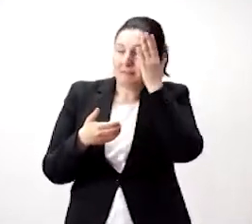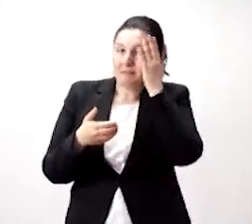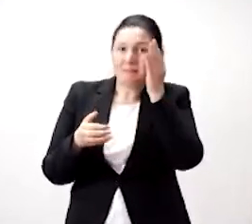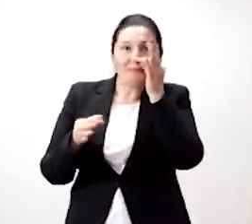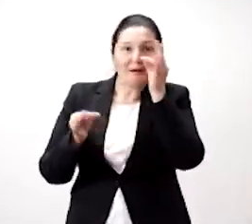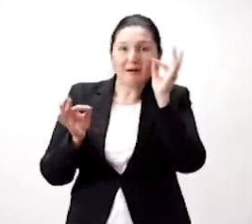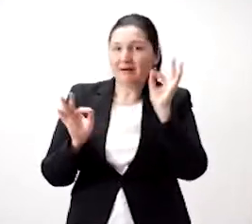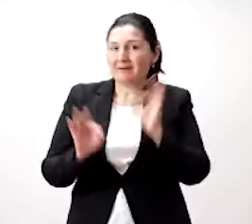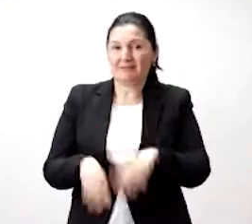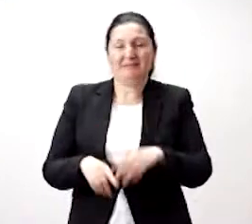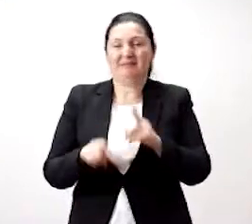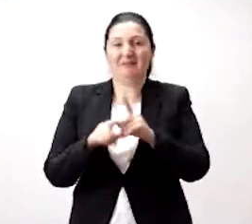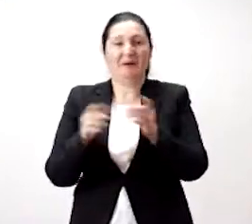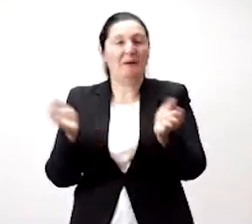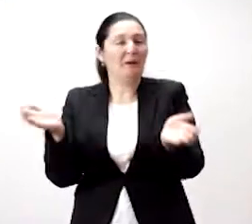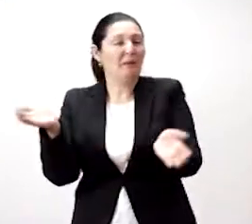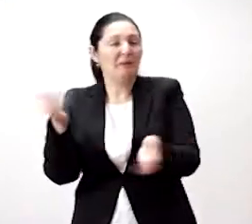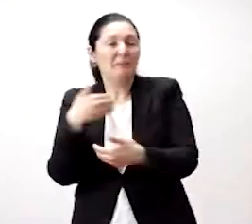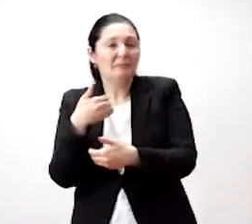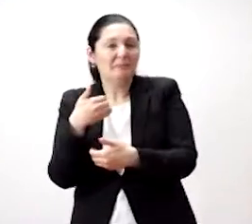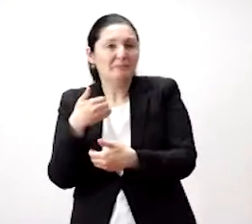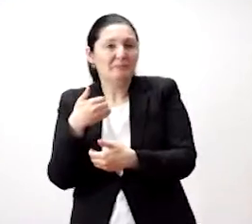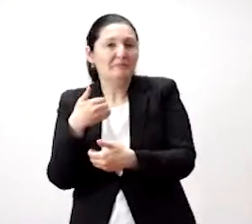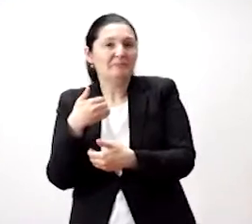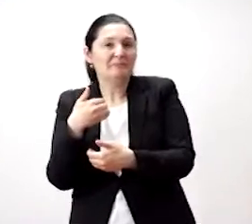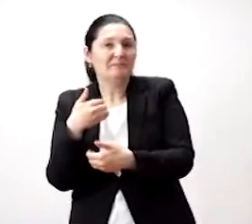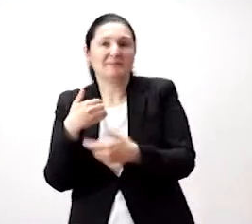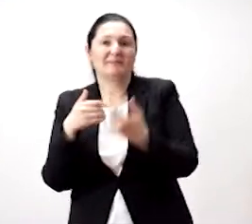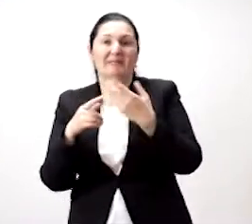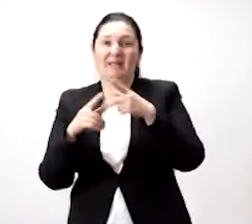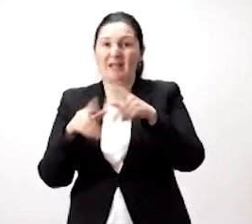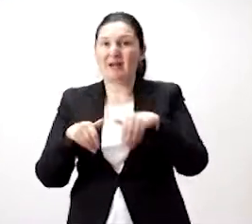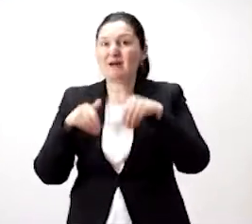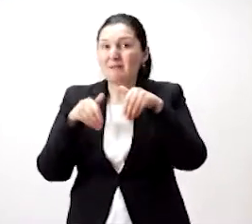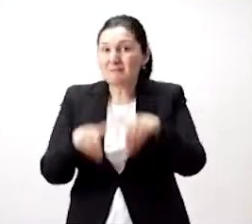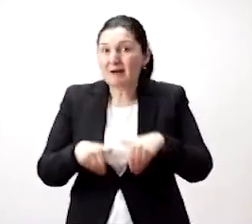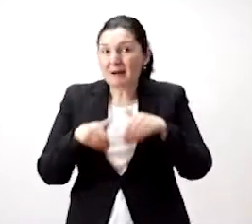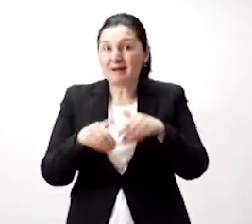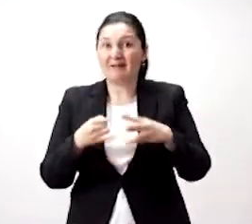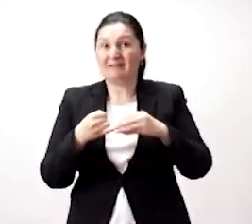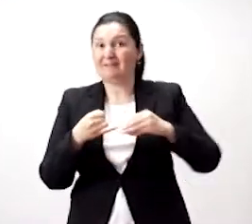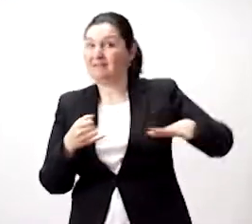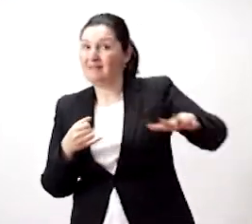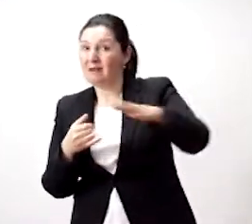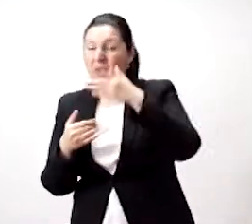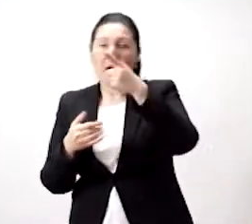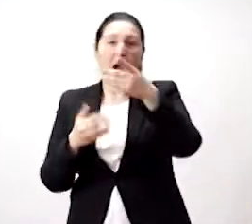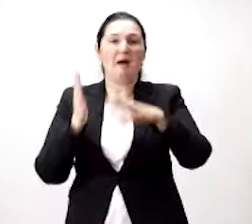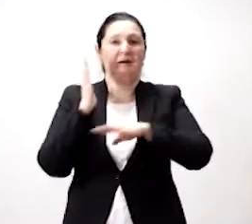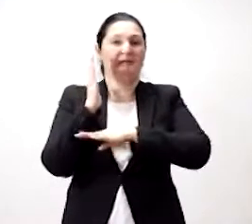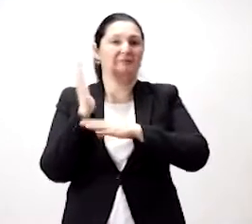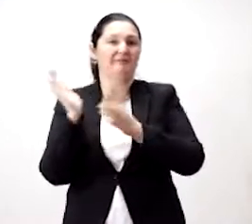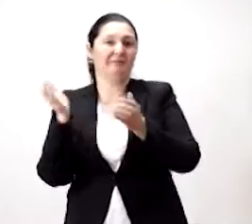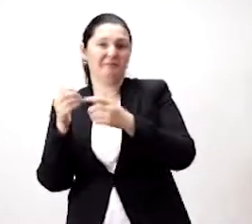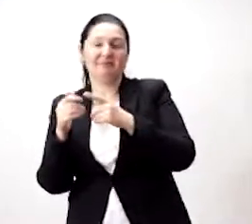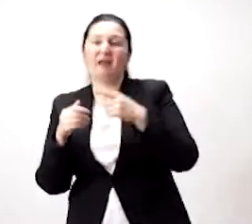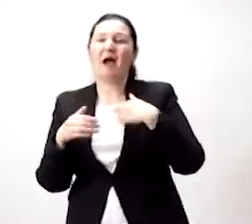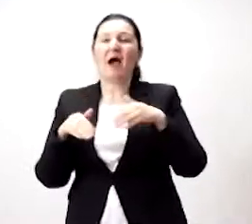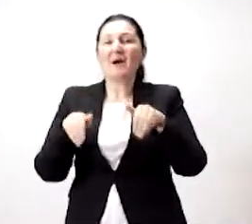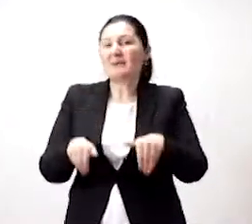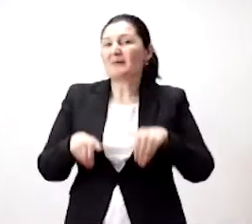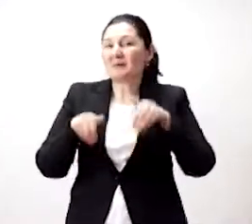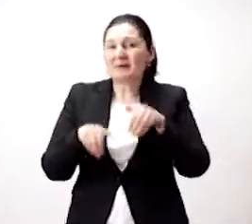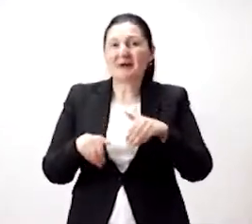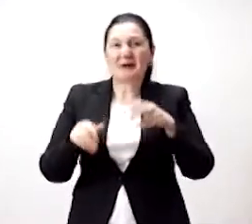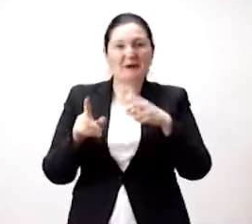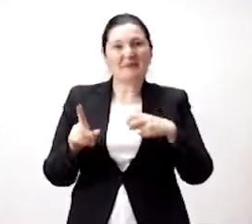مثل ما درخت را آغوش کرده است. اما تو جو، کنگروی زمینگرد و جهندهی. افسوس که به درخت برآمدن